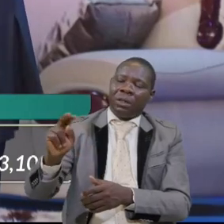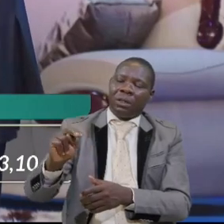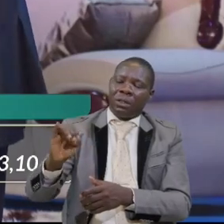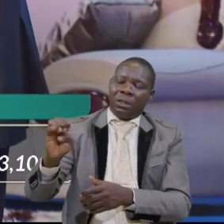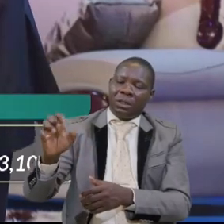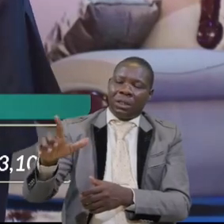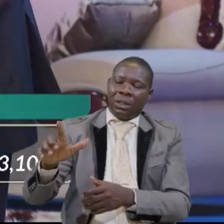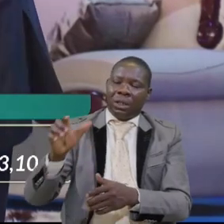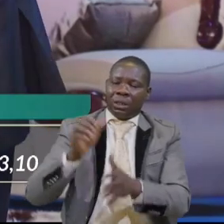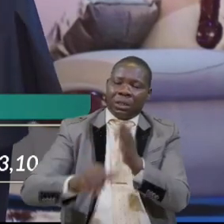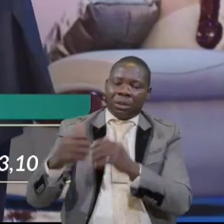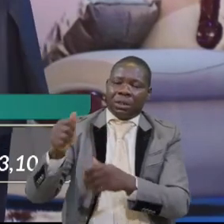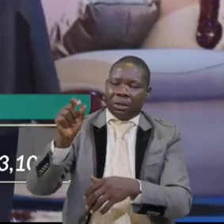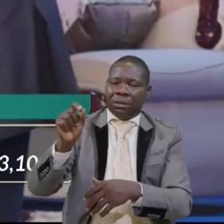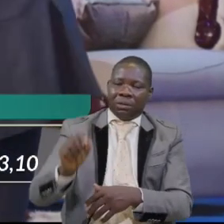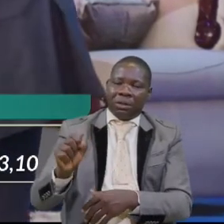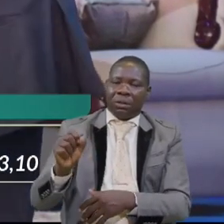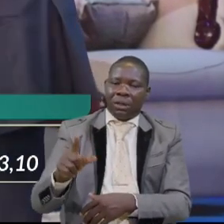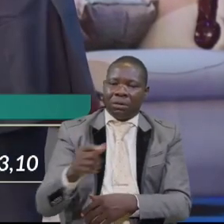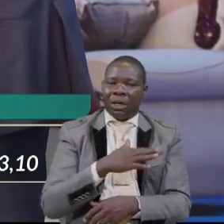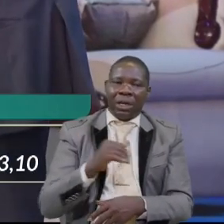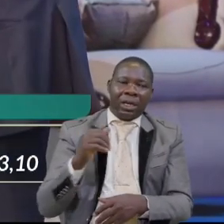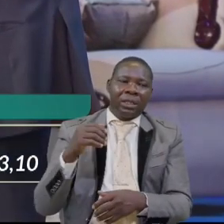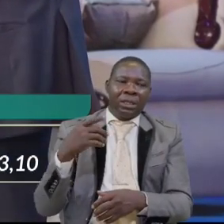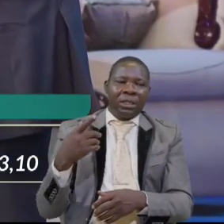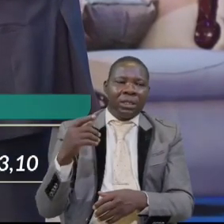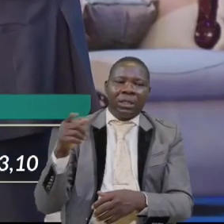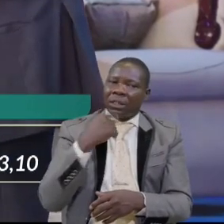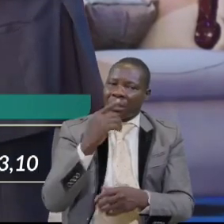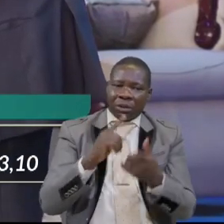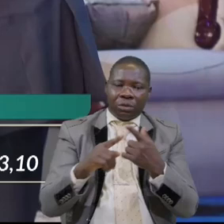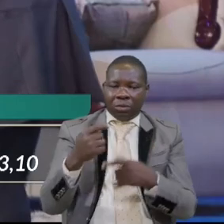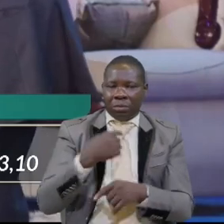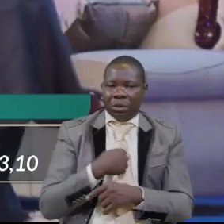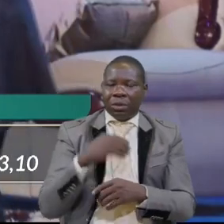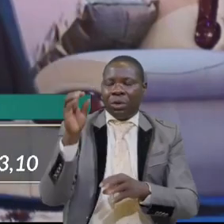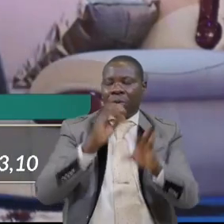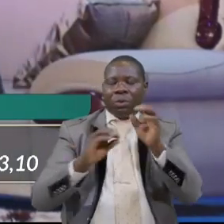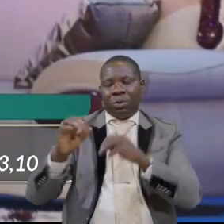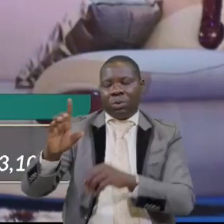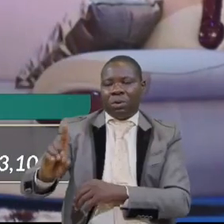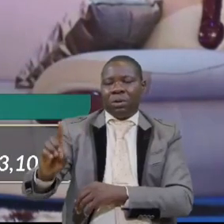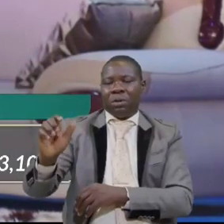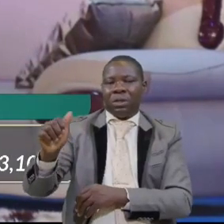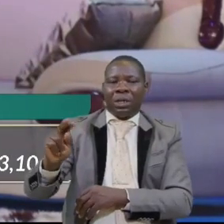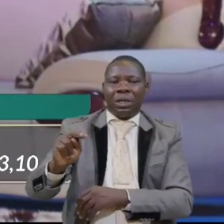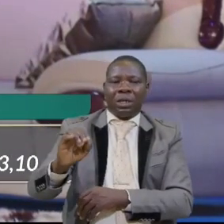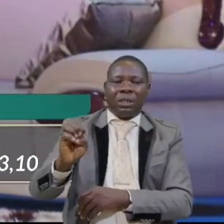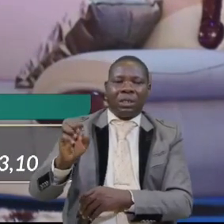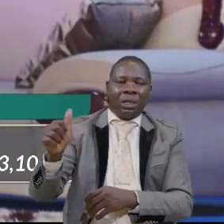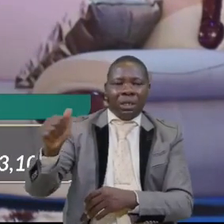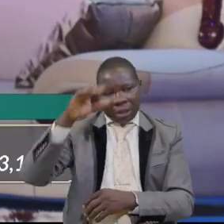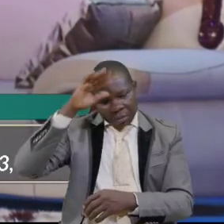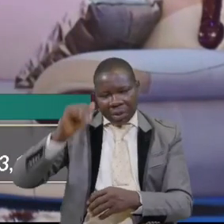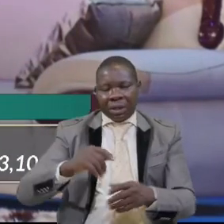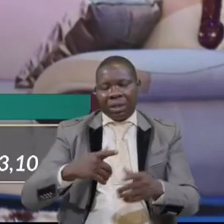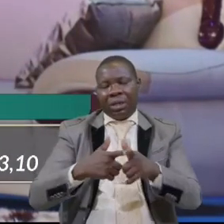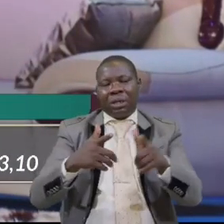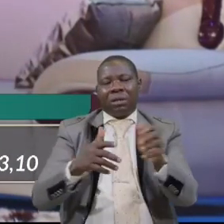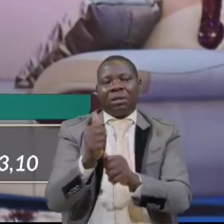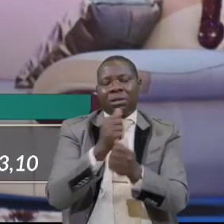11, on dit, puis il me dit, Daniel, homme Bien-aimé,